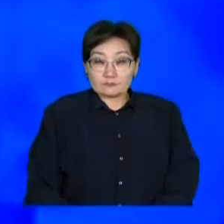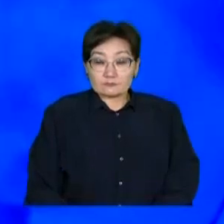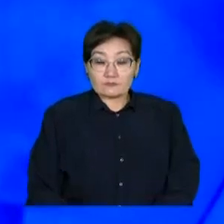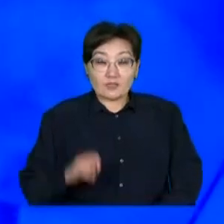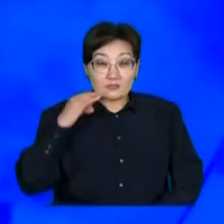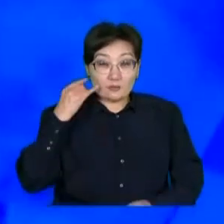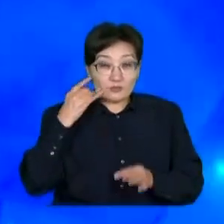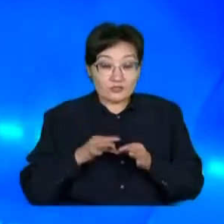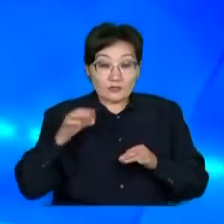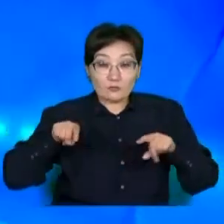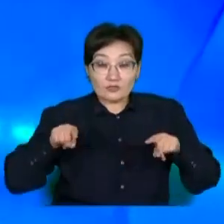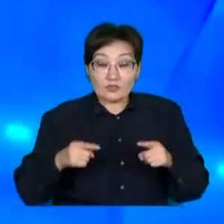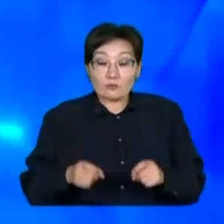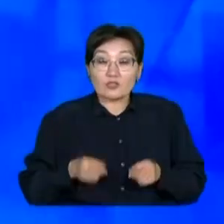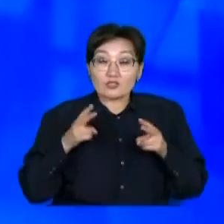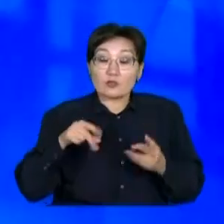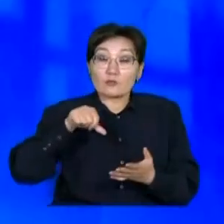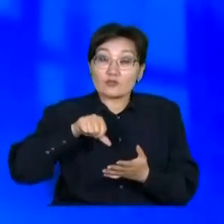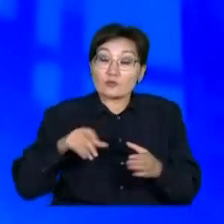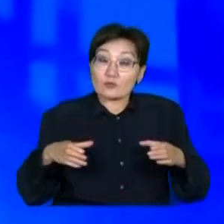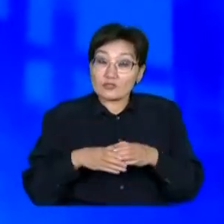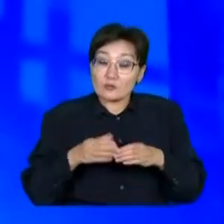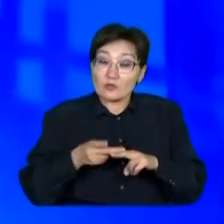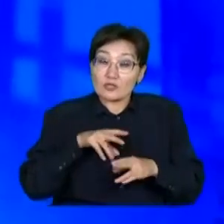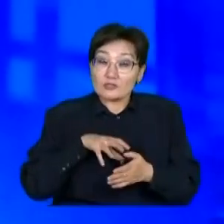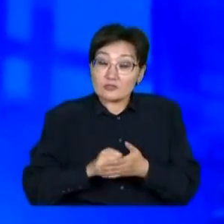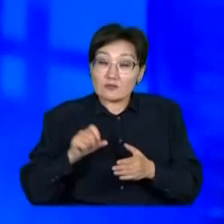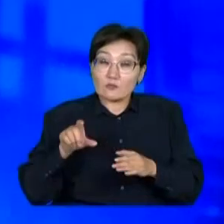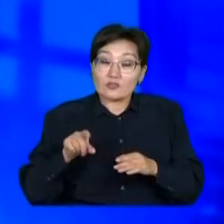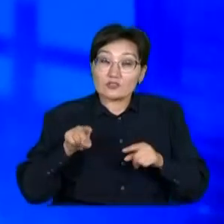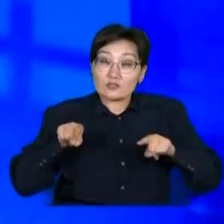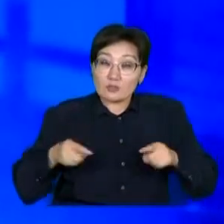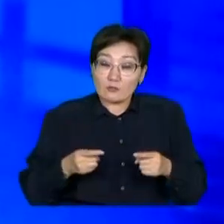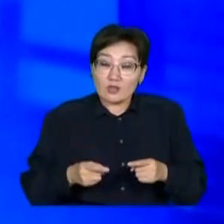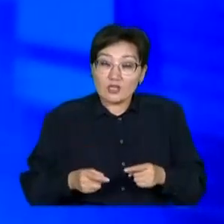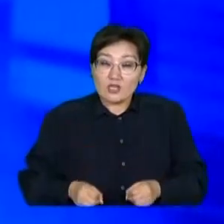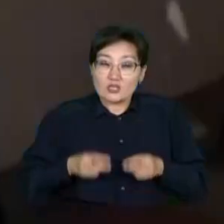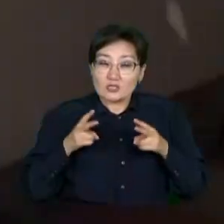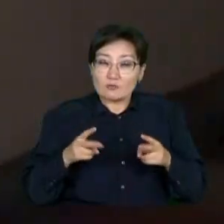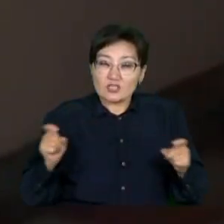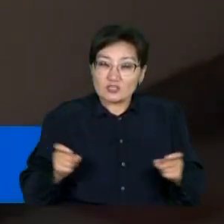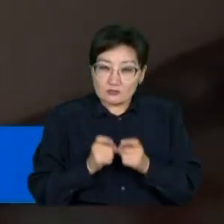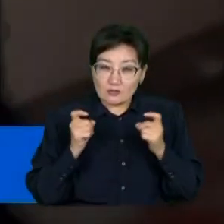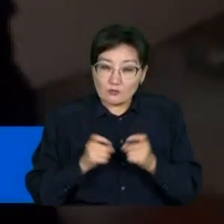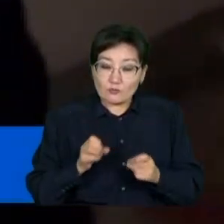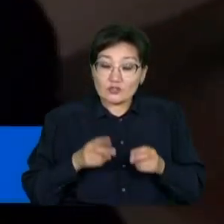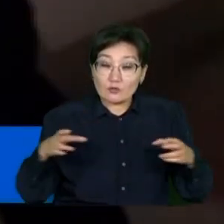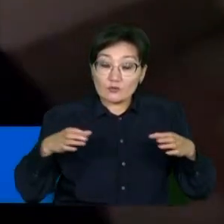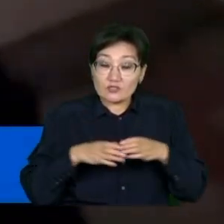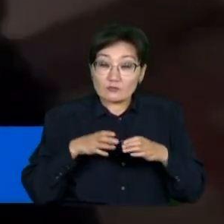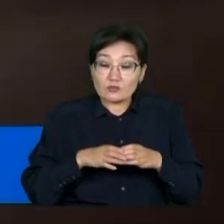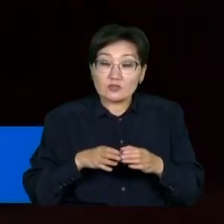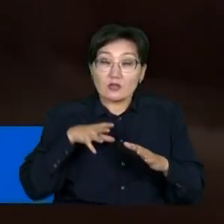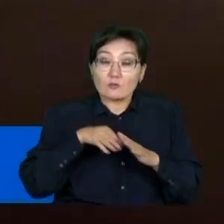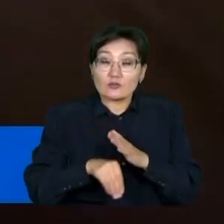В Павлодарской области задержаны члены ОПГ, которые занимались вымогательствами и криминальными разборками. В преступную группу входили